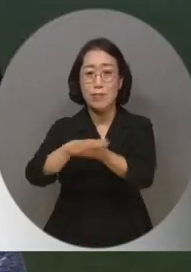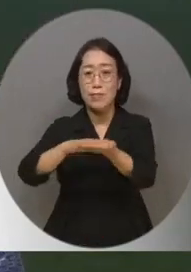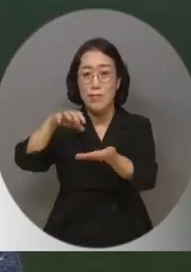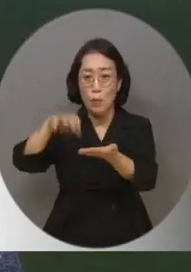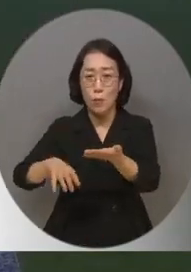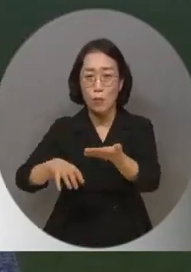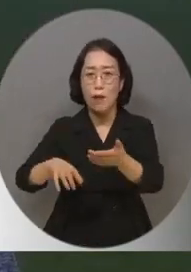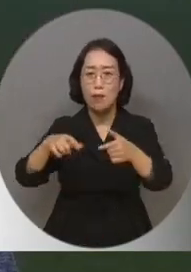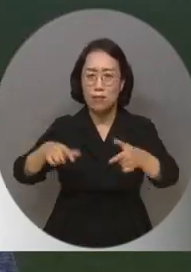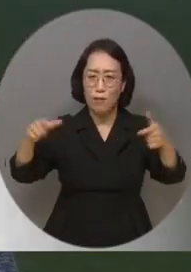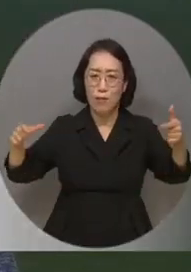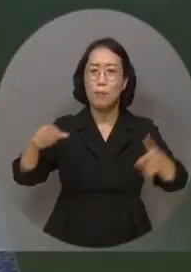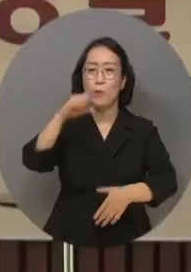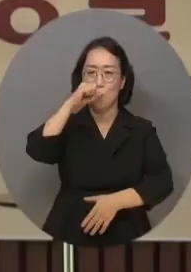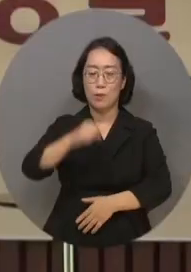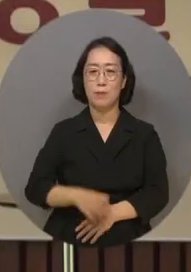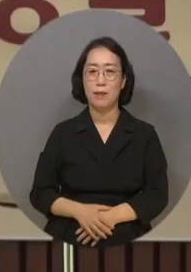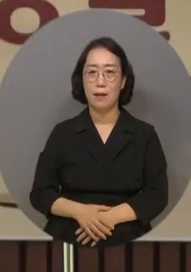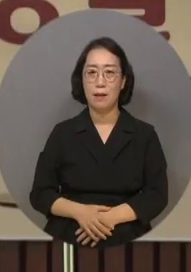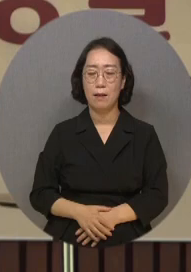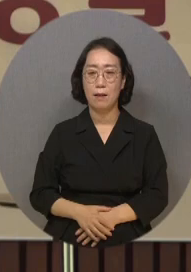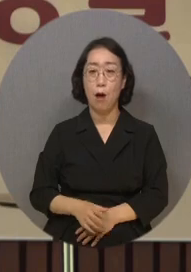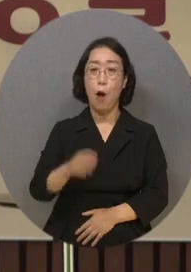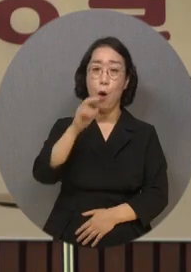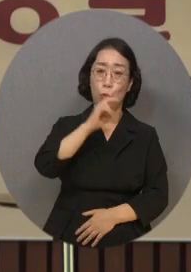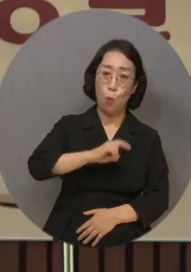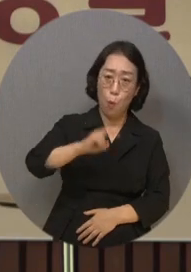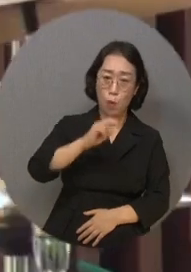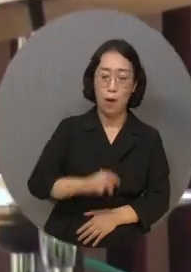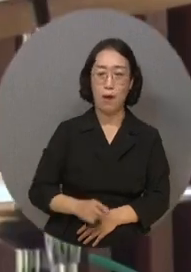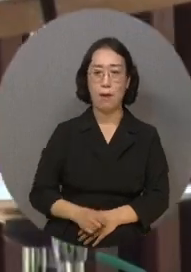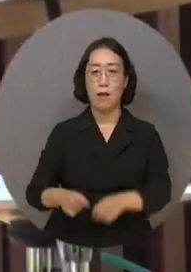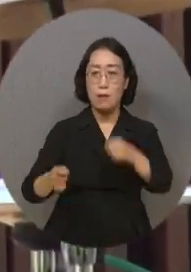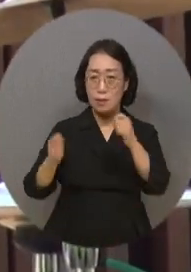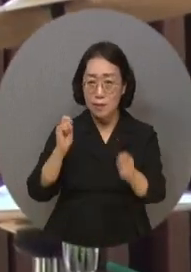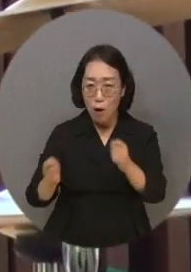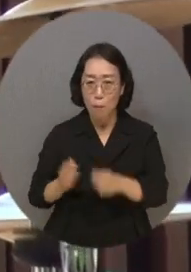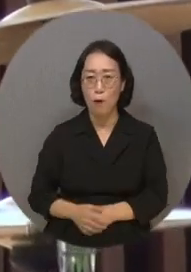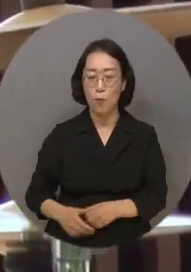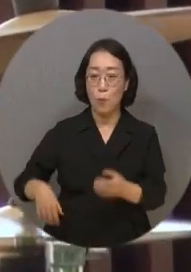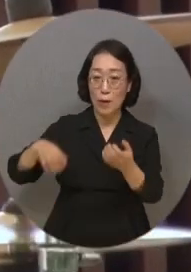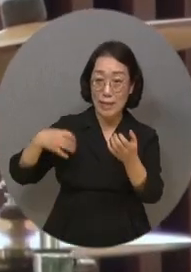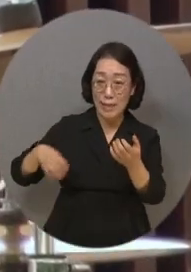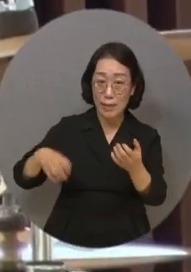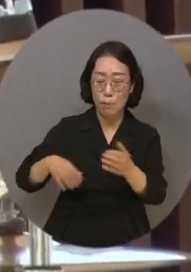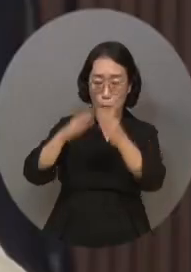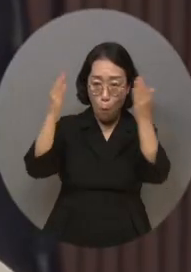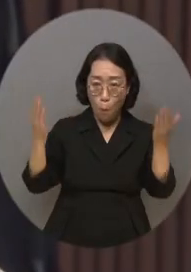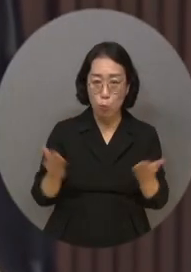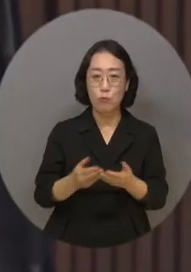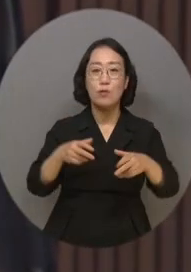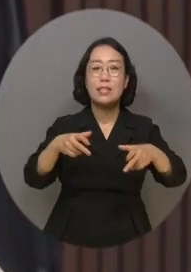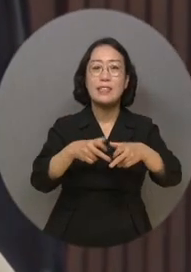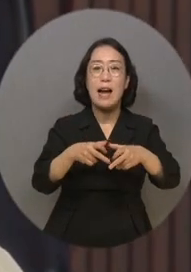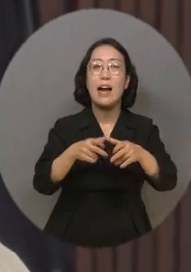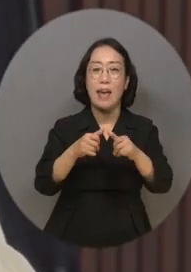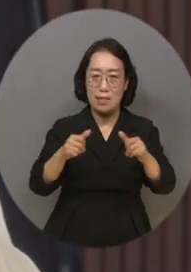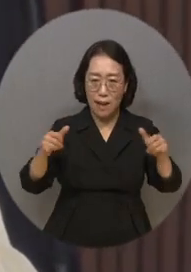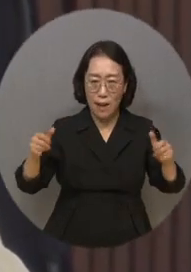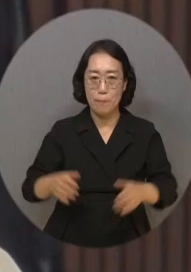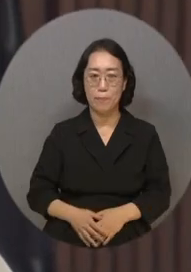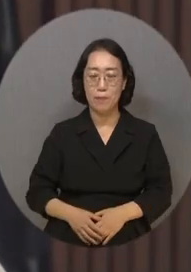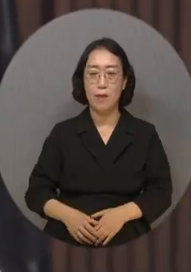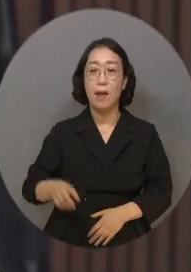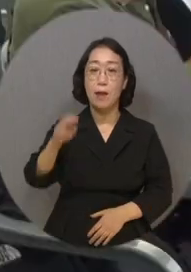많아졌으면 좋겠다 이런 생각을 가집니다. 성악가, 드러머, 기타리스트 모두 장애인입니다. 그들이 연주하는